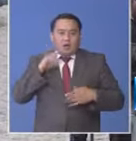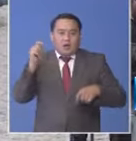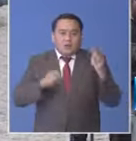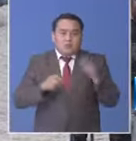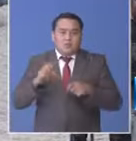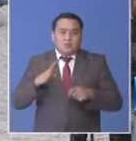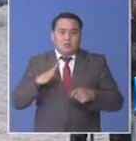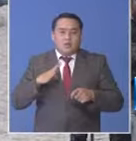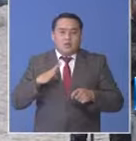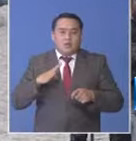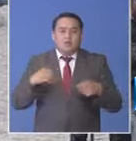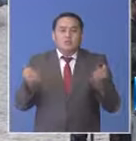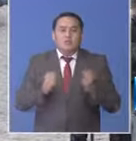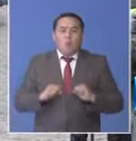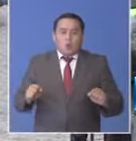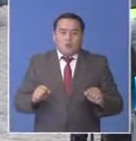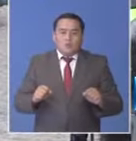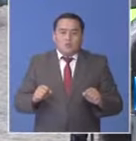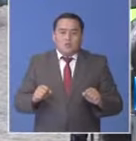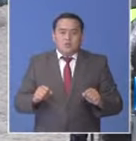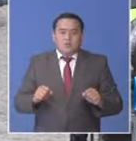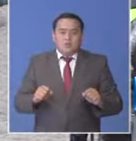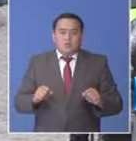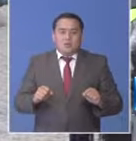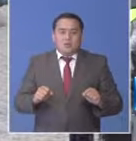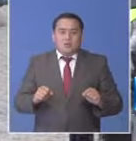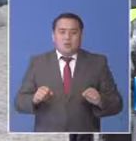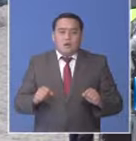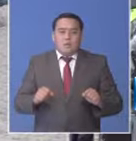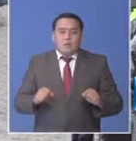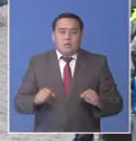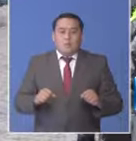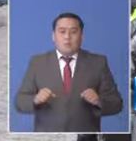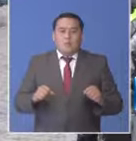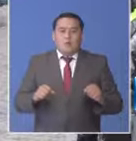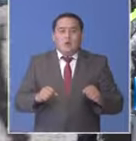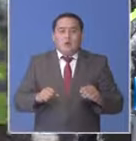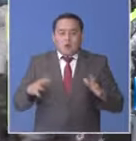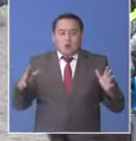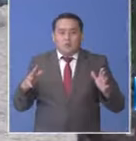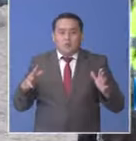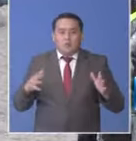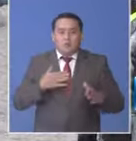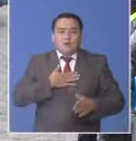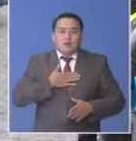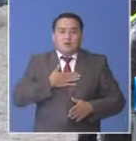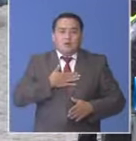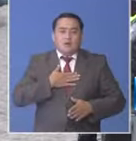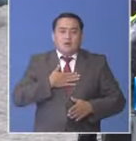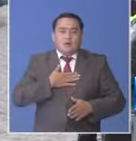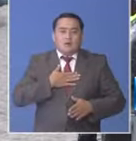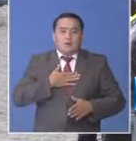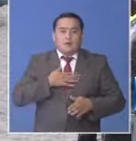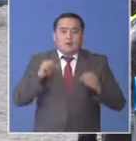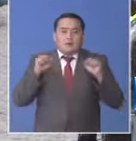было, значит, скорость течения реки большое, более 4 метра в секунду, мы не имеем